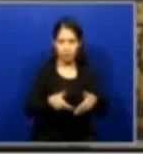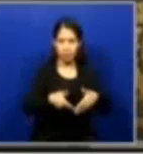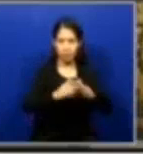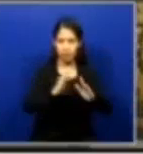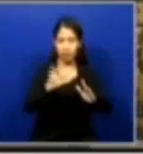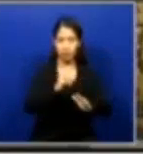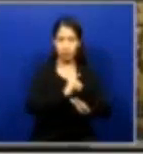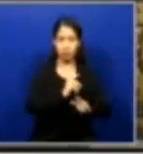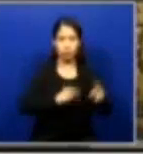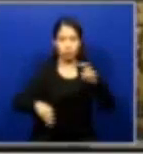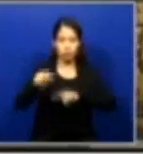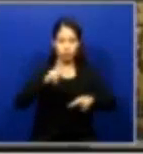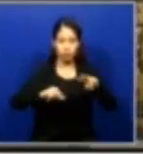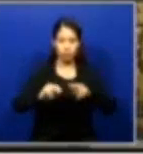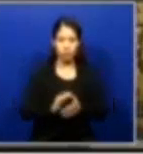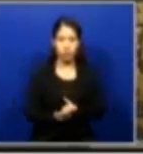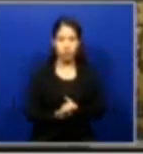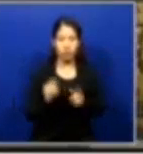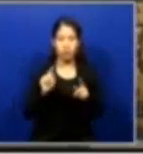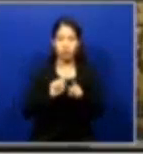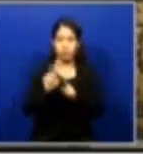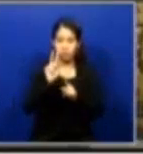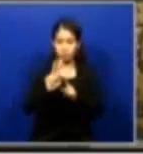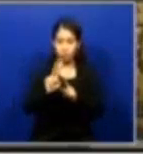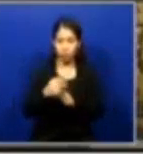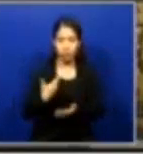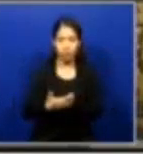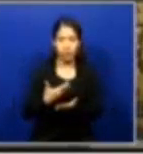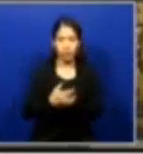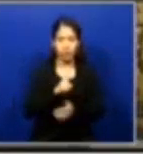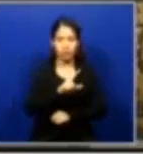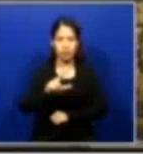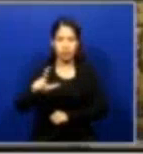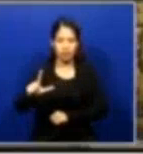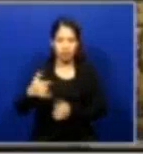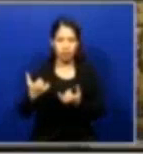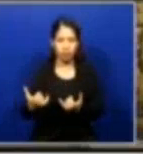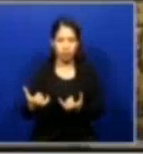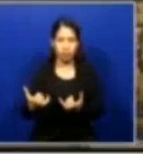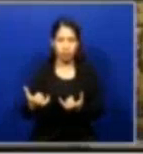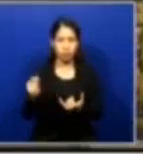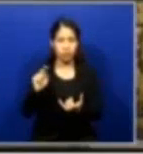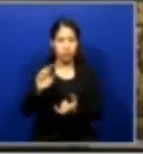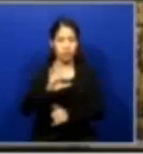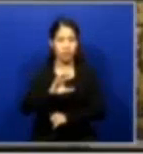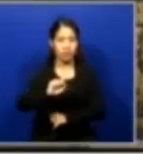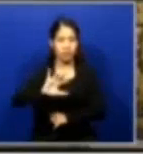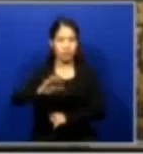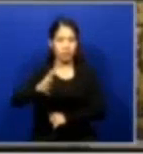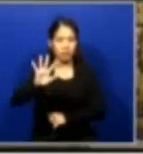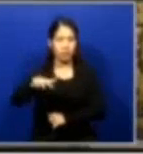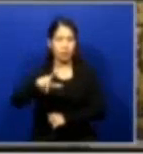ไปดูแลเรื่องที่สองในเงิน1ล้านล้านเนี่ยใช้